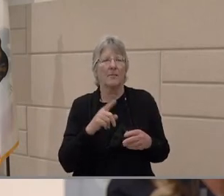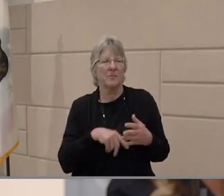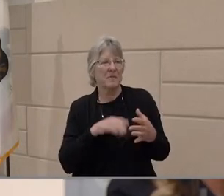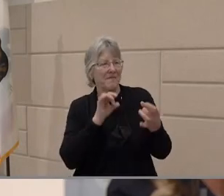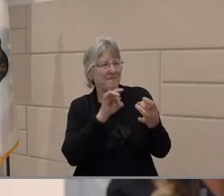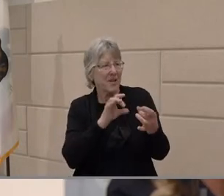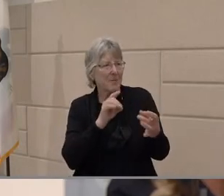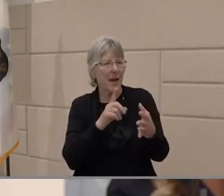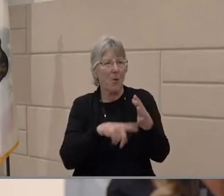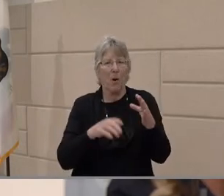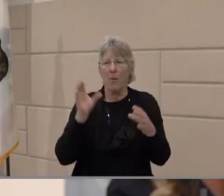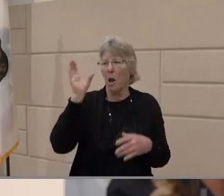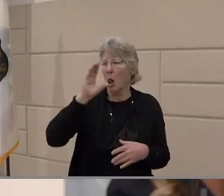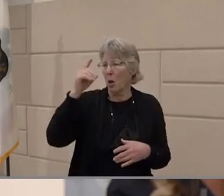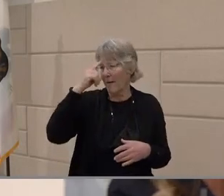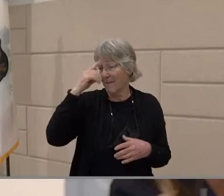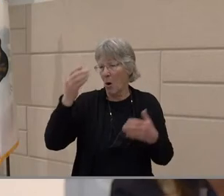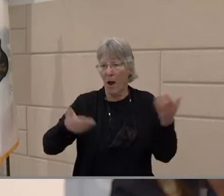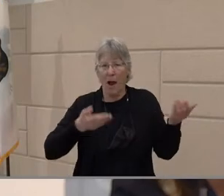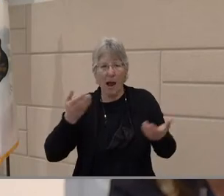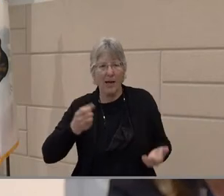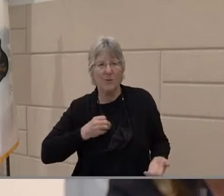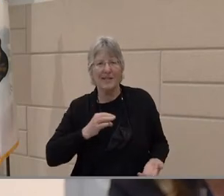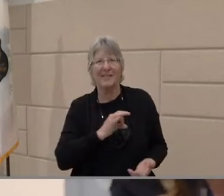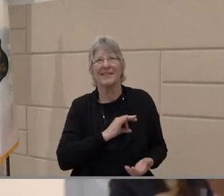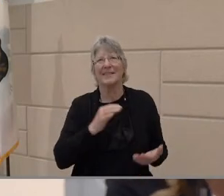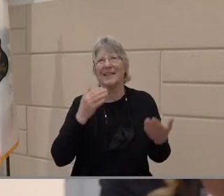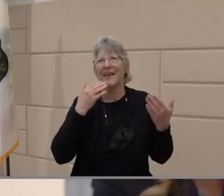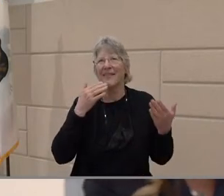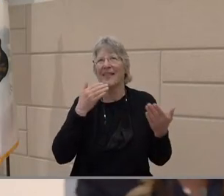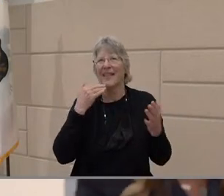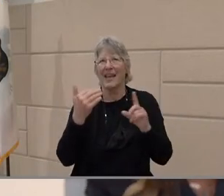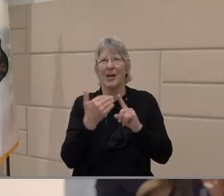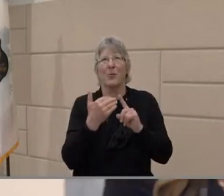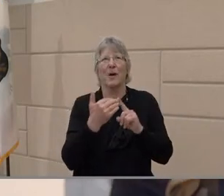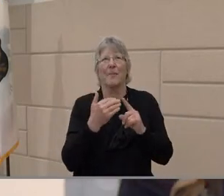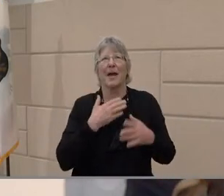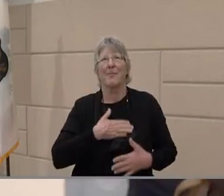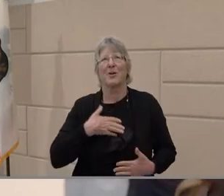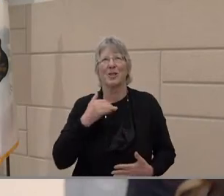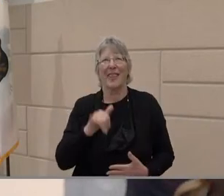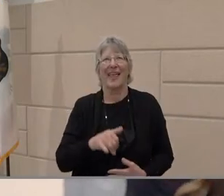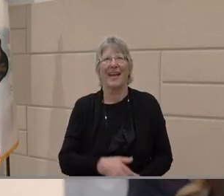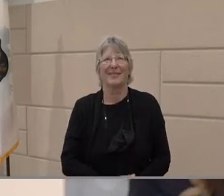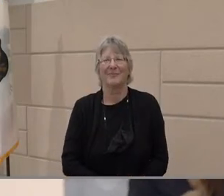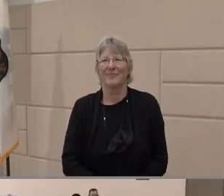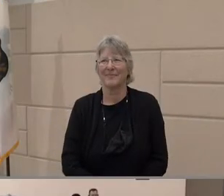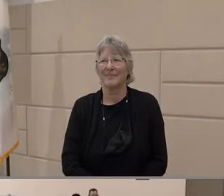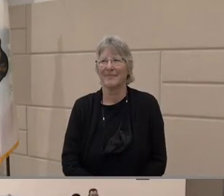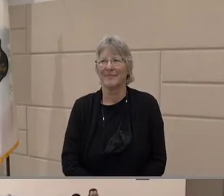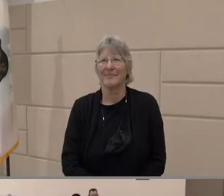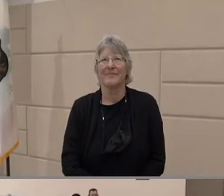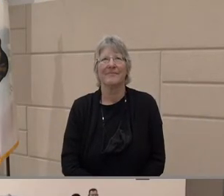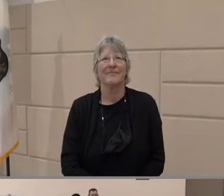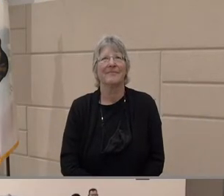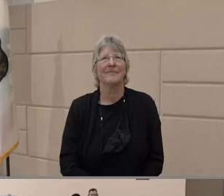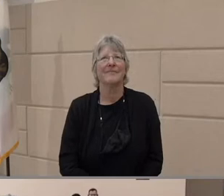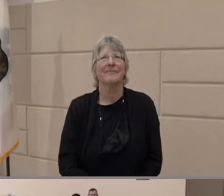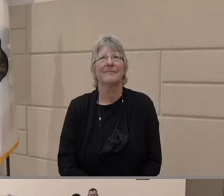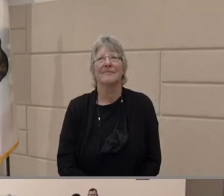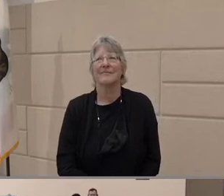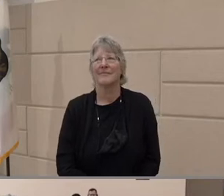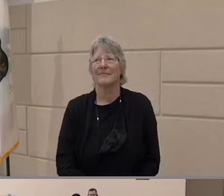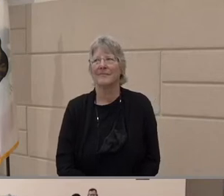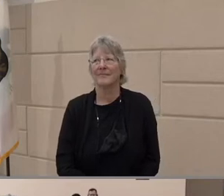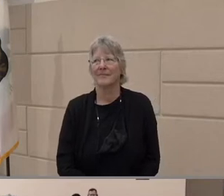ยังกูตายกิจจูบอกหลักทัวกะดูชนะยมอกคนได้บานดมลึก